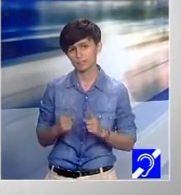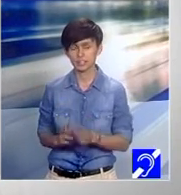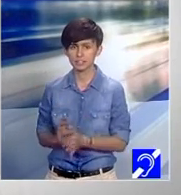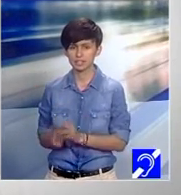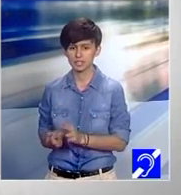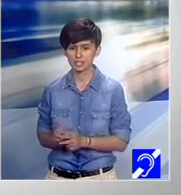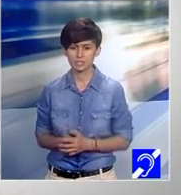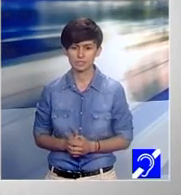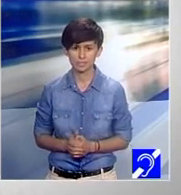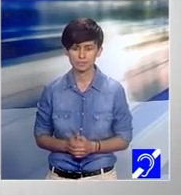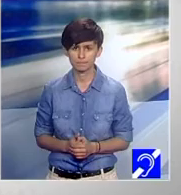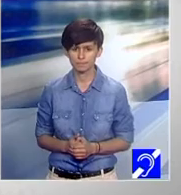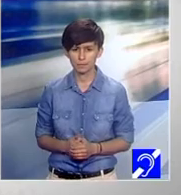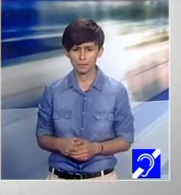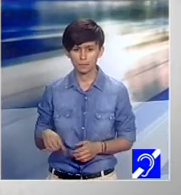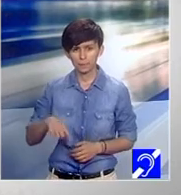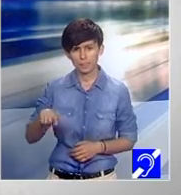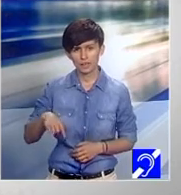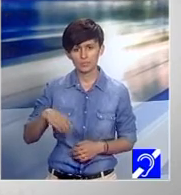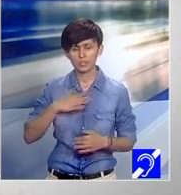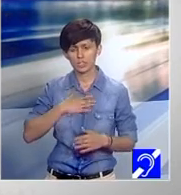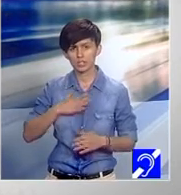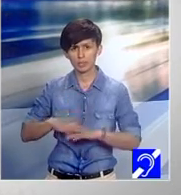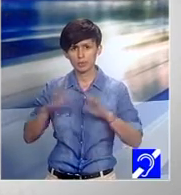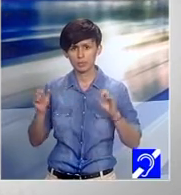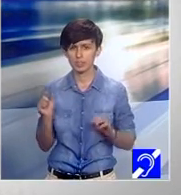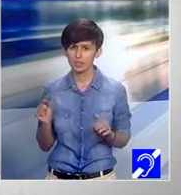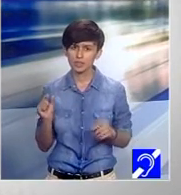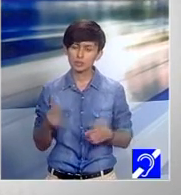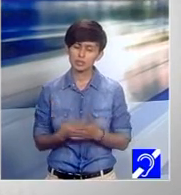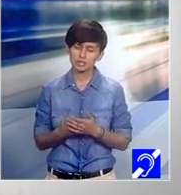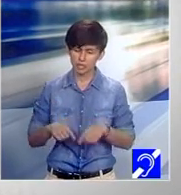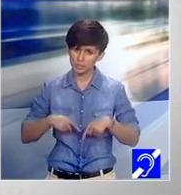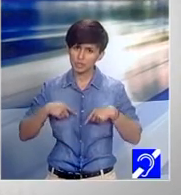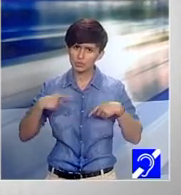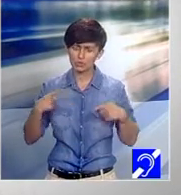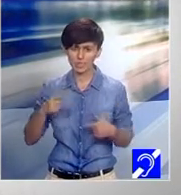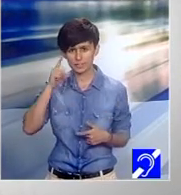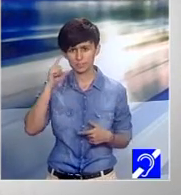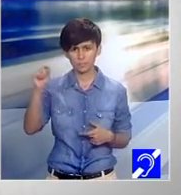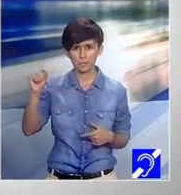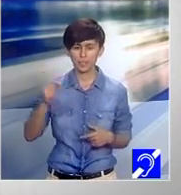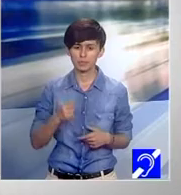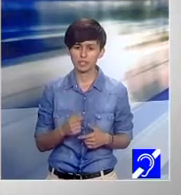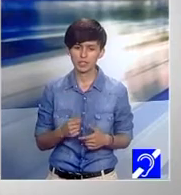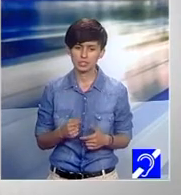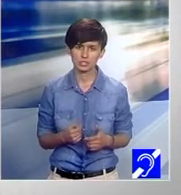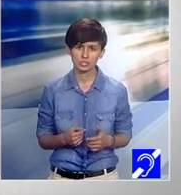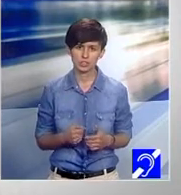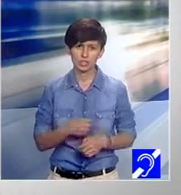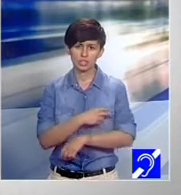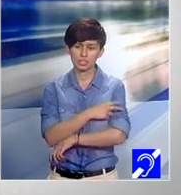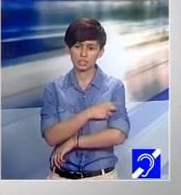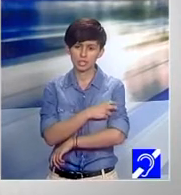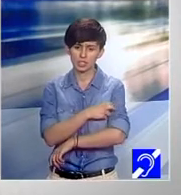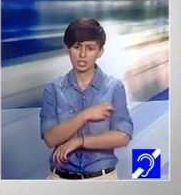că printre, în acțiunea noastră de la Baia Mare, o picătură pentru viață, am mers și la anul 3 pozițială sanitară.